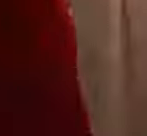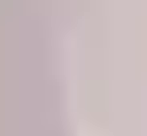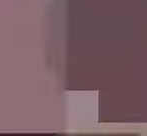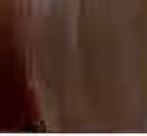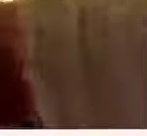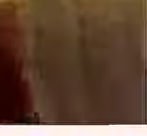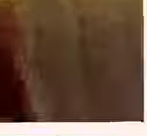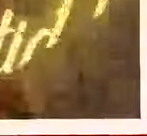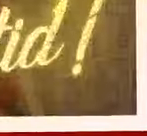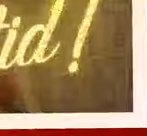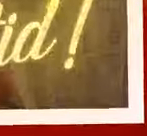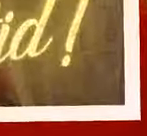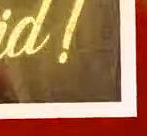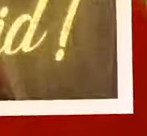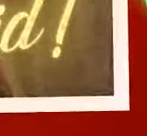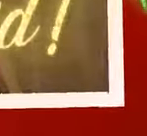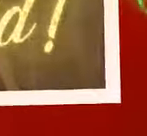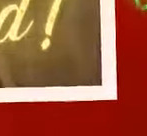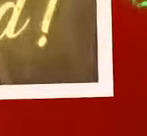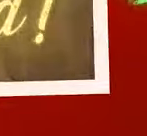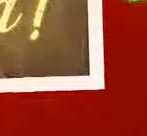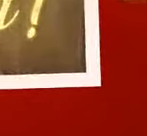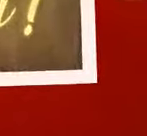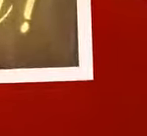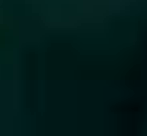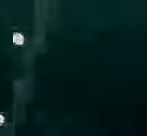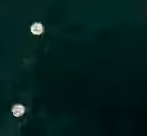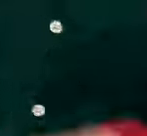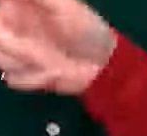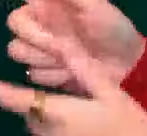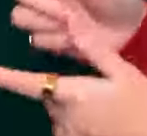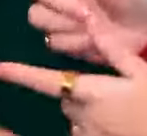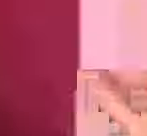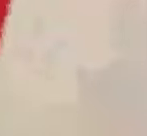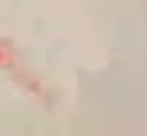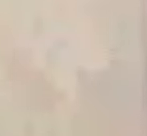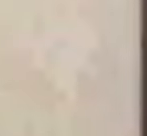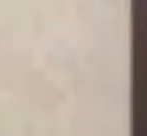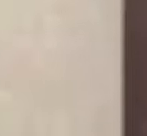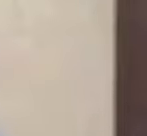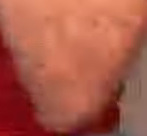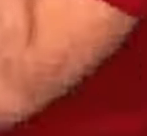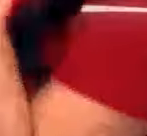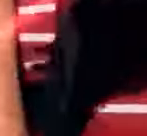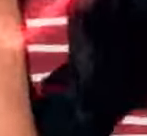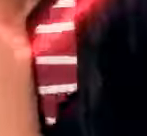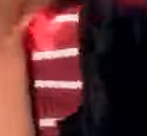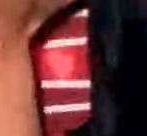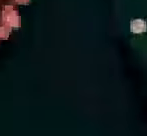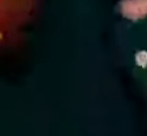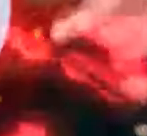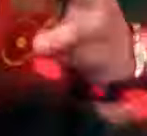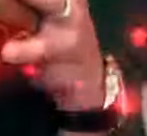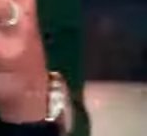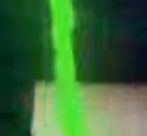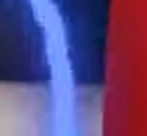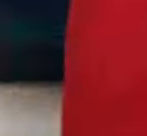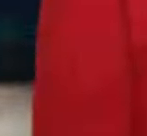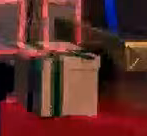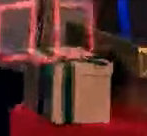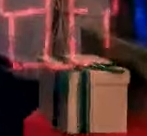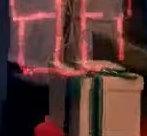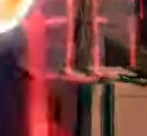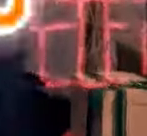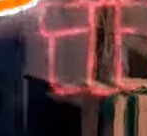maligayang Pasko sa iyo kapatid. The best ang feeling tuwing Christmas magkapiling.